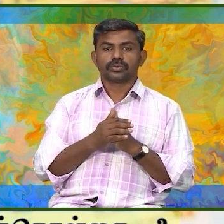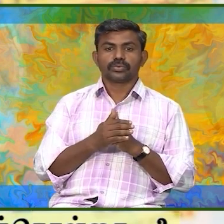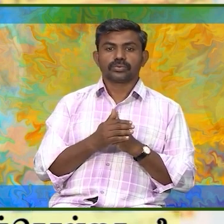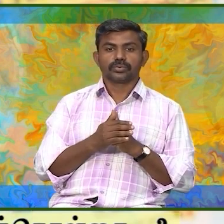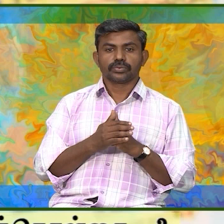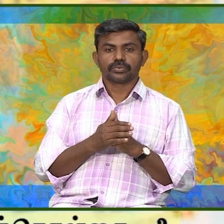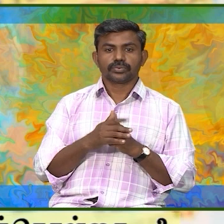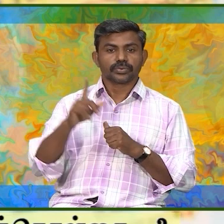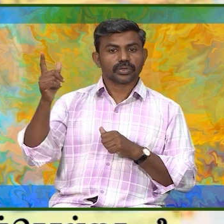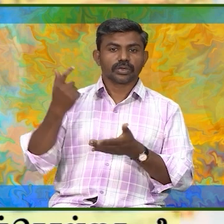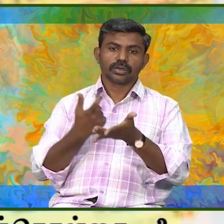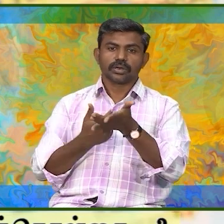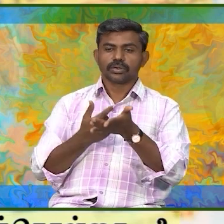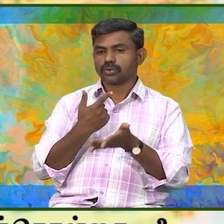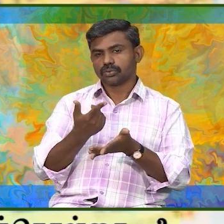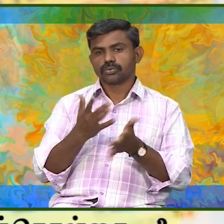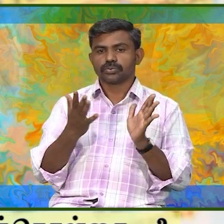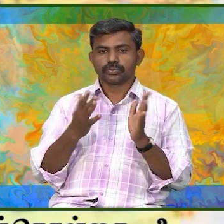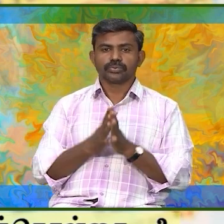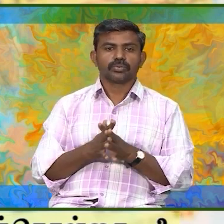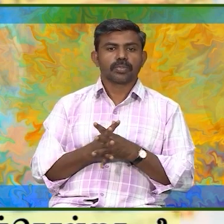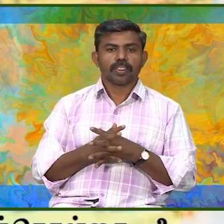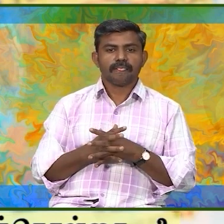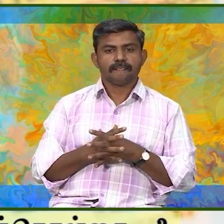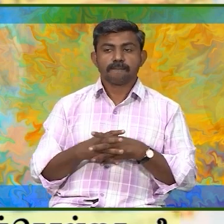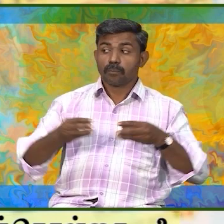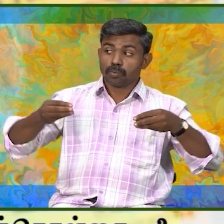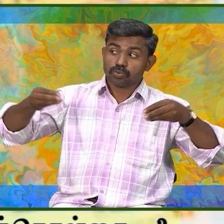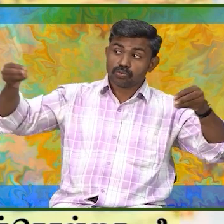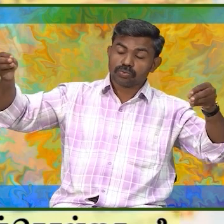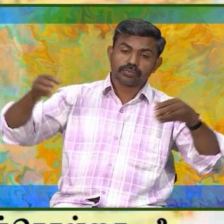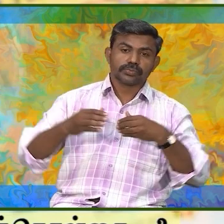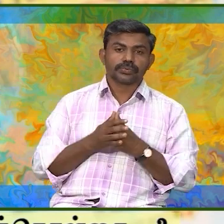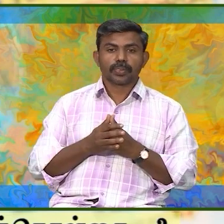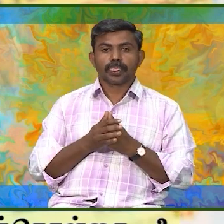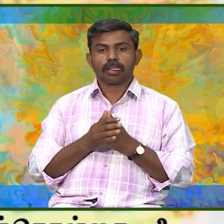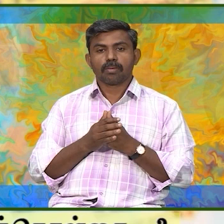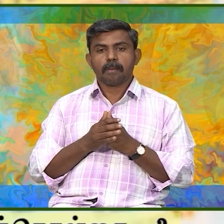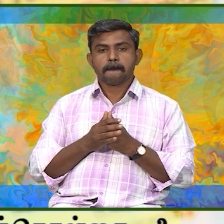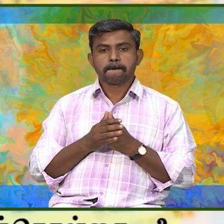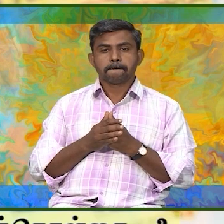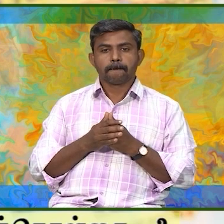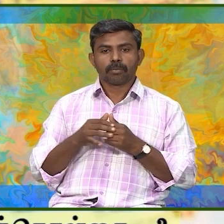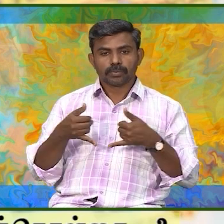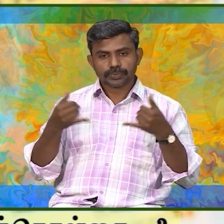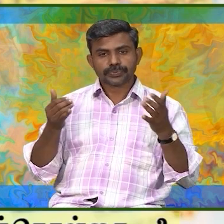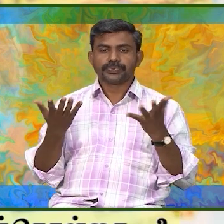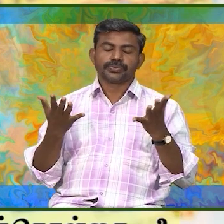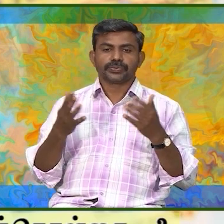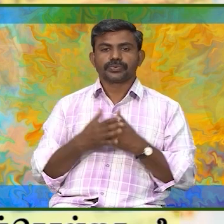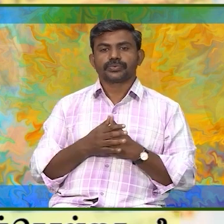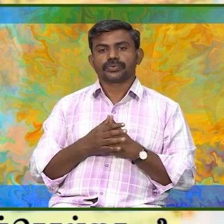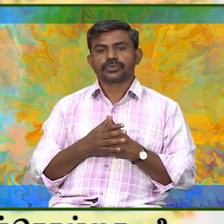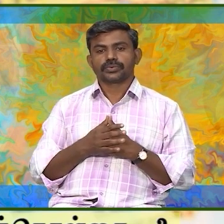அமெரிக்கா ரஷ்யாவெலாம் நம்ம அண்டைய நாடுன்னு சொல்ல முடியுமா? முடியாது, அதெல்லாம் தூரத்து நாடுகள். இங்கிலாந்து நம்ம அண்டைய நாடுன்னு சொல்ல